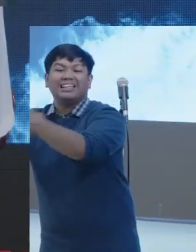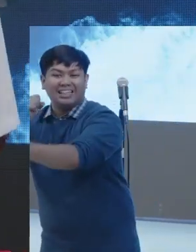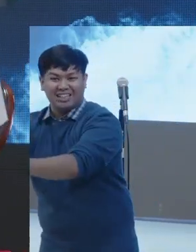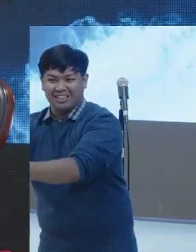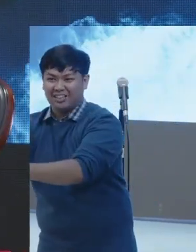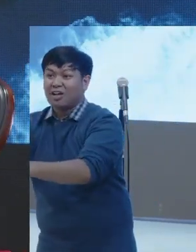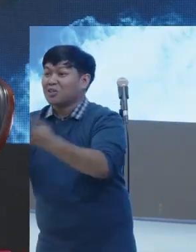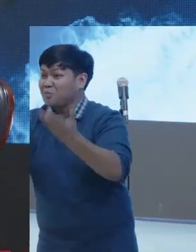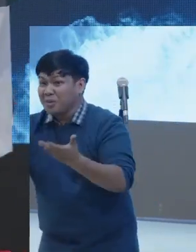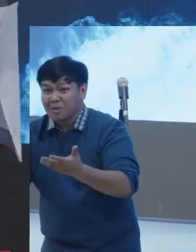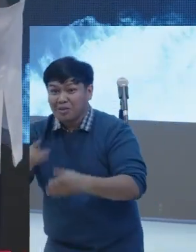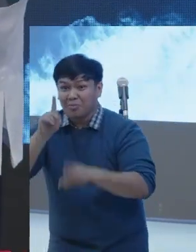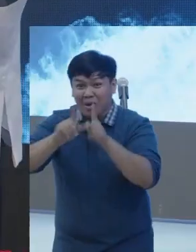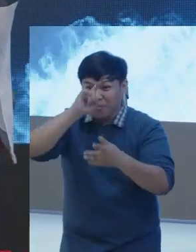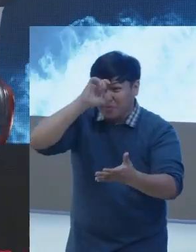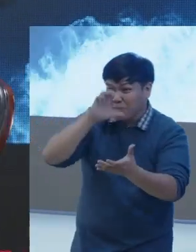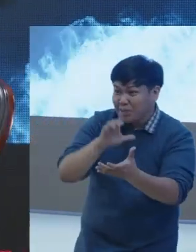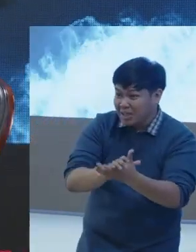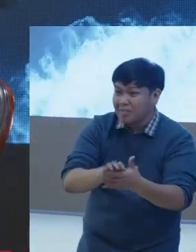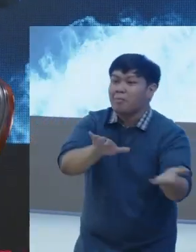Tapos nung nilipol ang Nineveh,